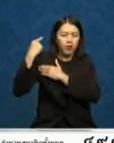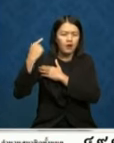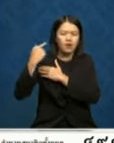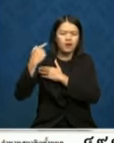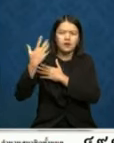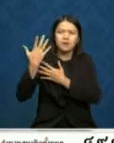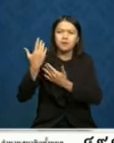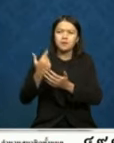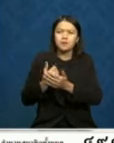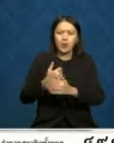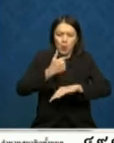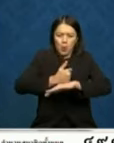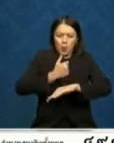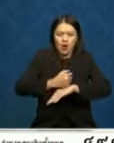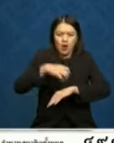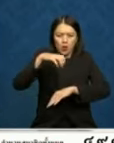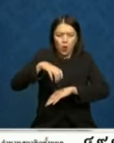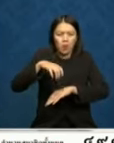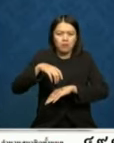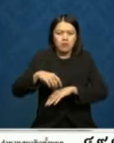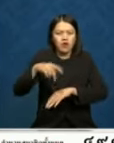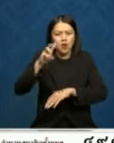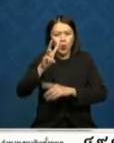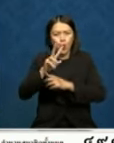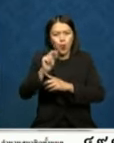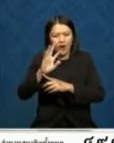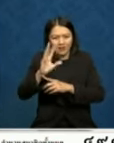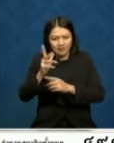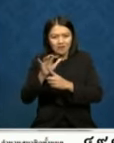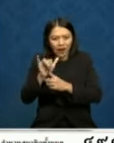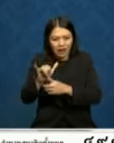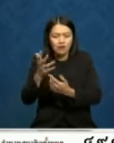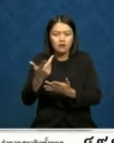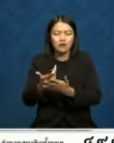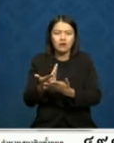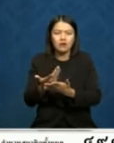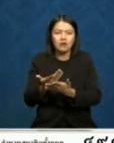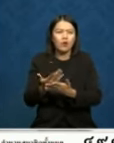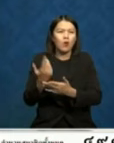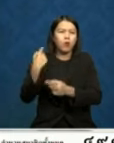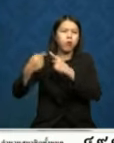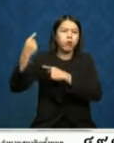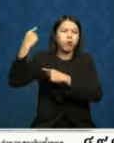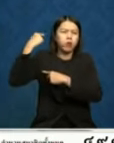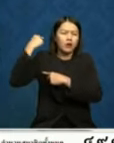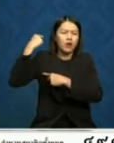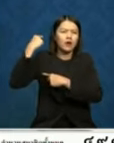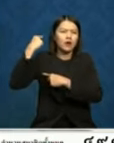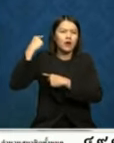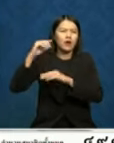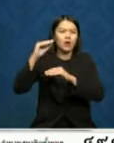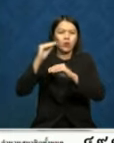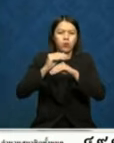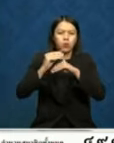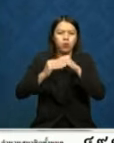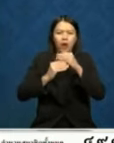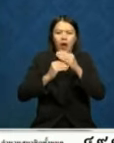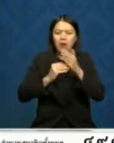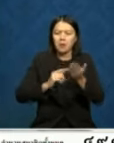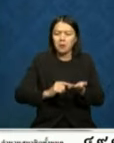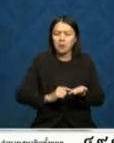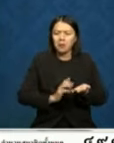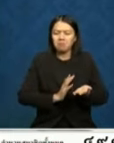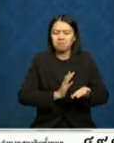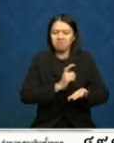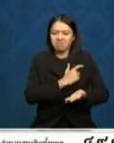ตั้งแต่สมัยอธิบดีกรมพินิจที่ชื่อวันชัยรุจนาวงศ์ไม่อยากจะพูดด้วยนะครับว่าเป็นหนึ่งในโครงการเฉลิมพระเกียรติแล้